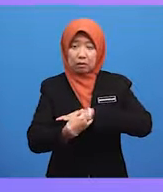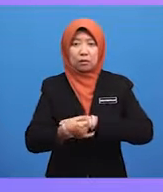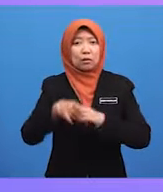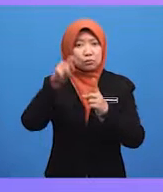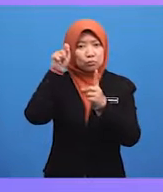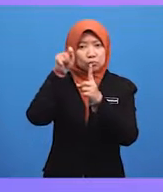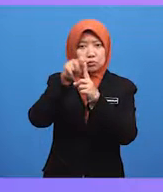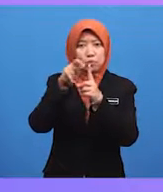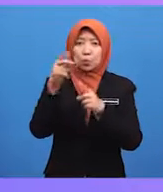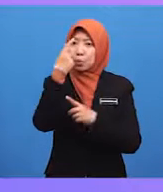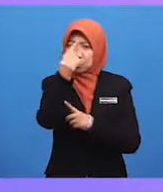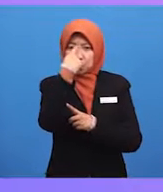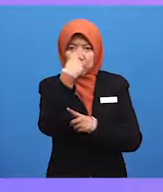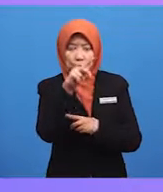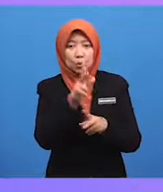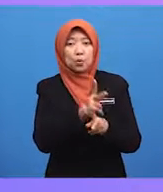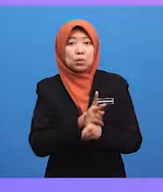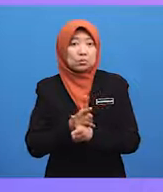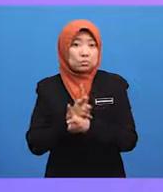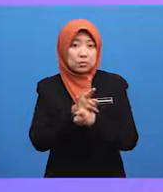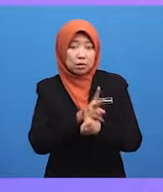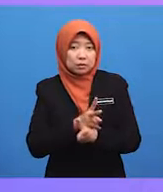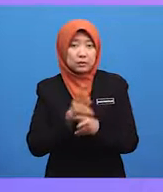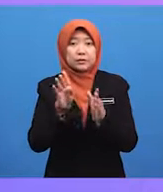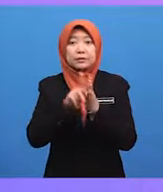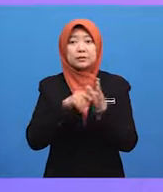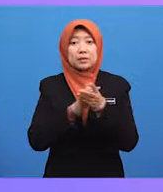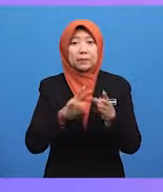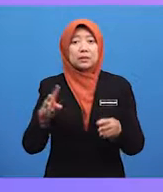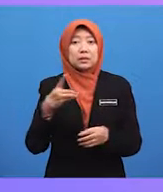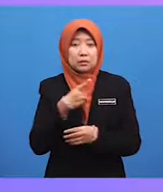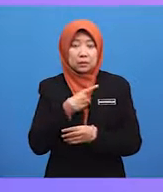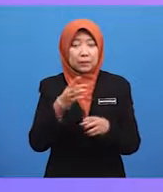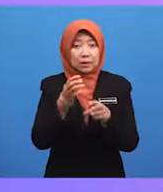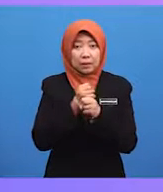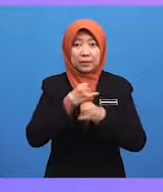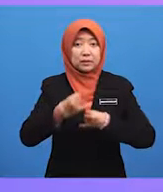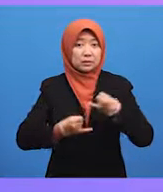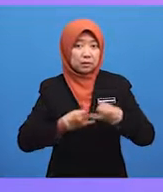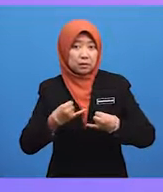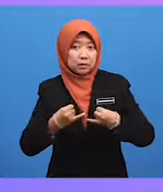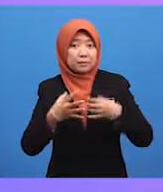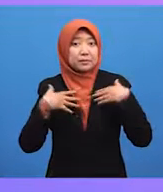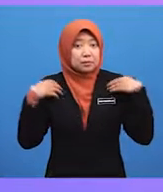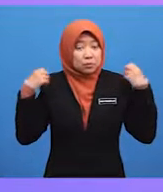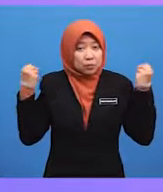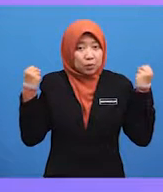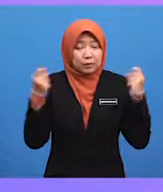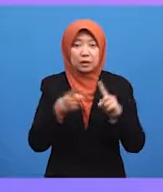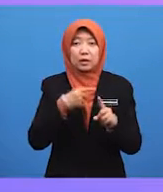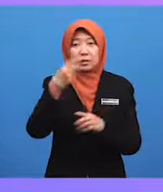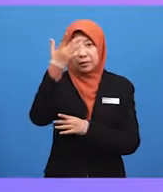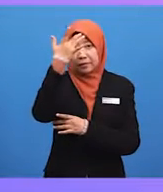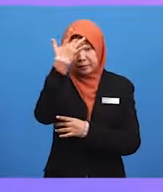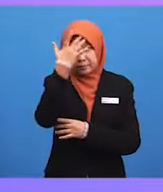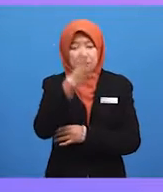tangkal yang bertujuan untuk menjaga keselamatan diri, mendapat kejayaan, kesembuhan daripada